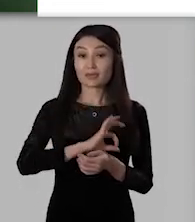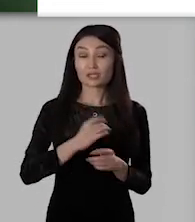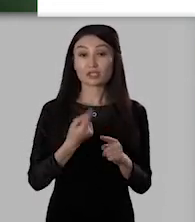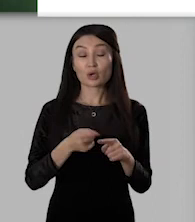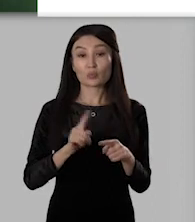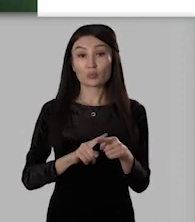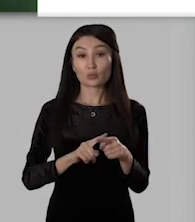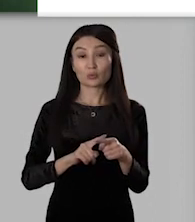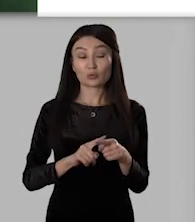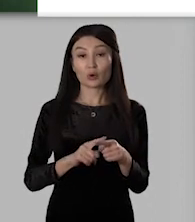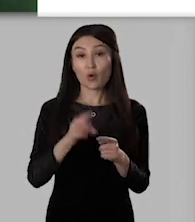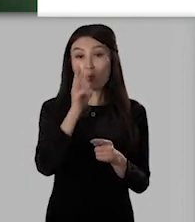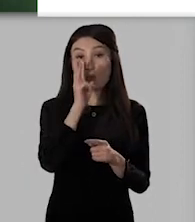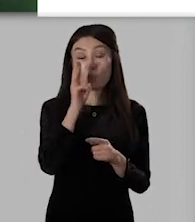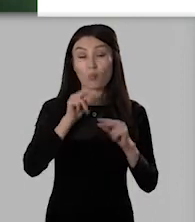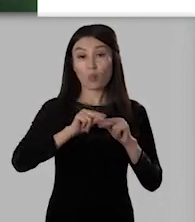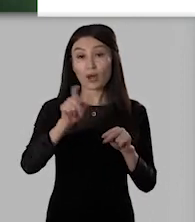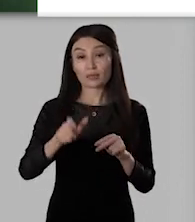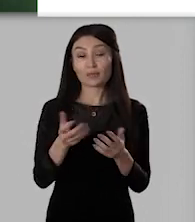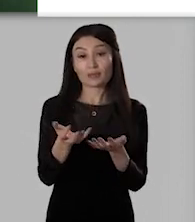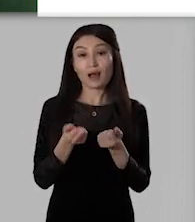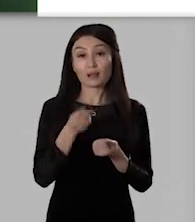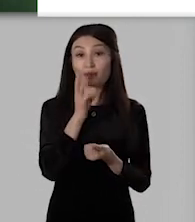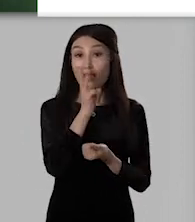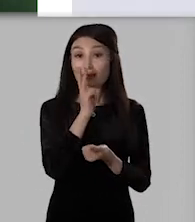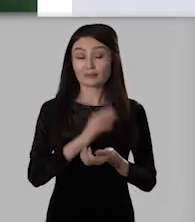бул мугалимдин алган айлыгы.